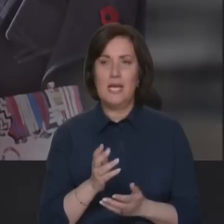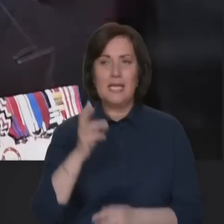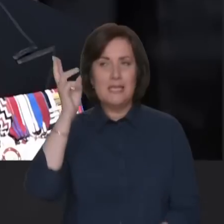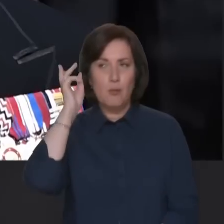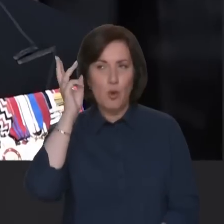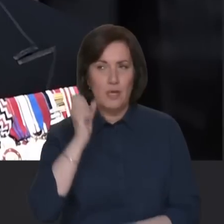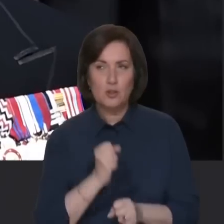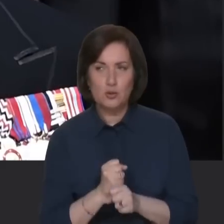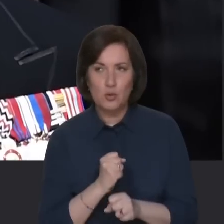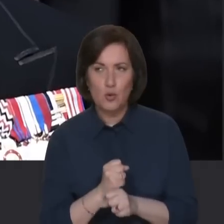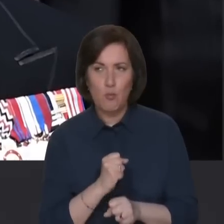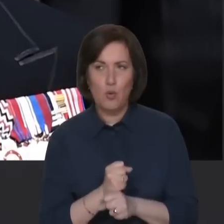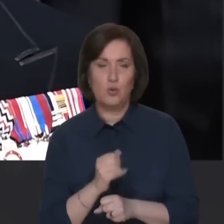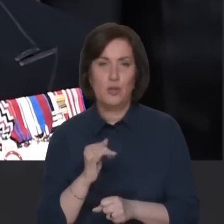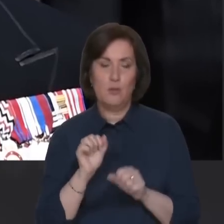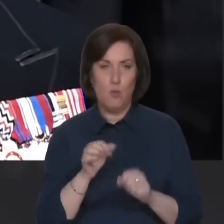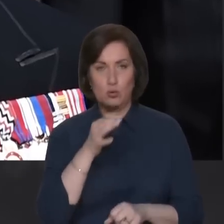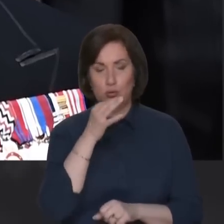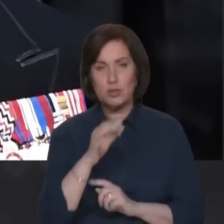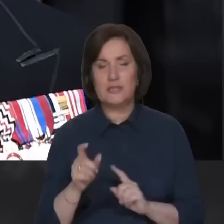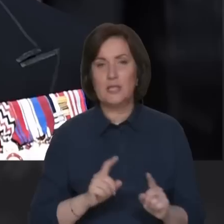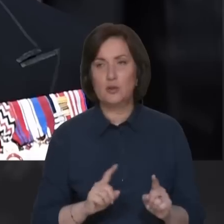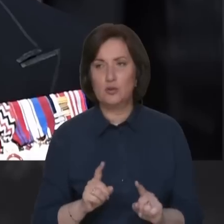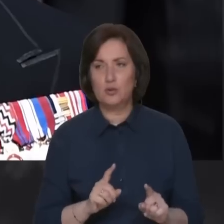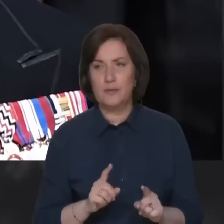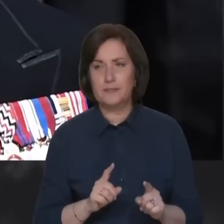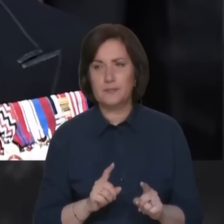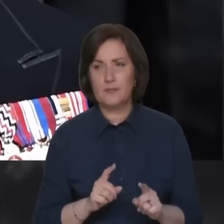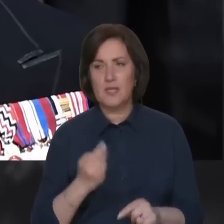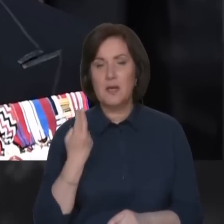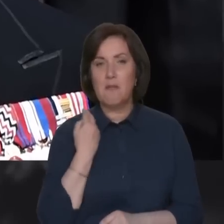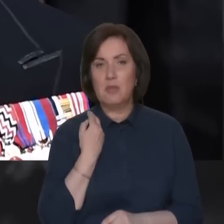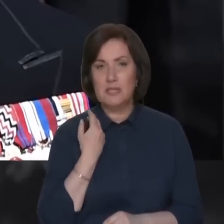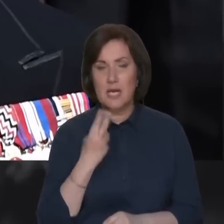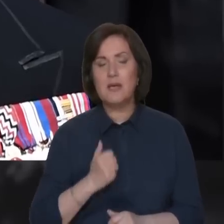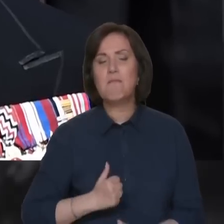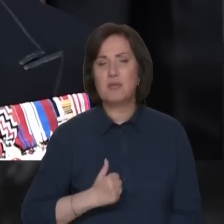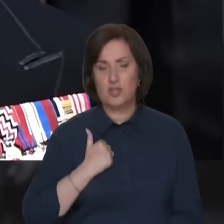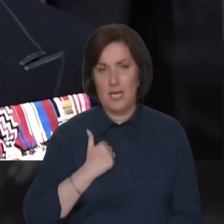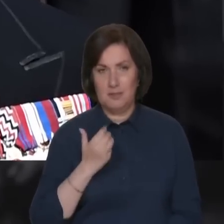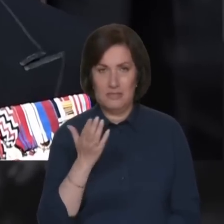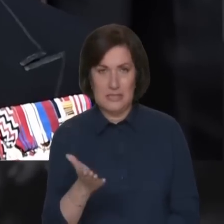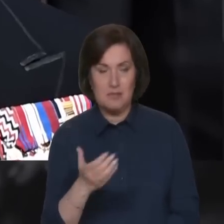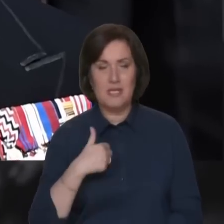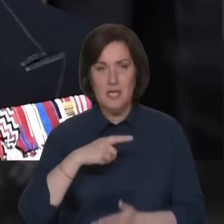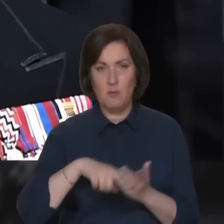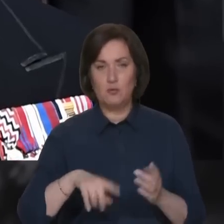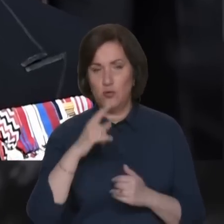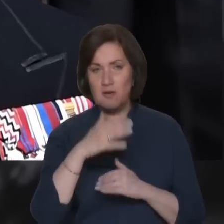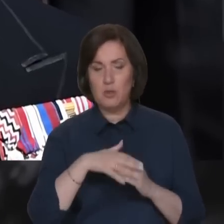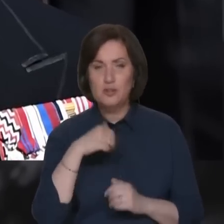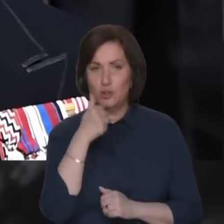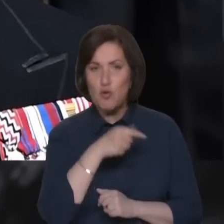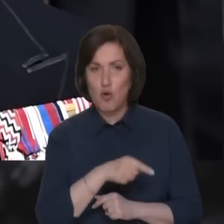дипломатичною роботою. І можу сказати, що Британія пишатиметься ним. І я впевнена, що у найближчі